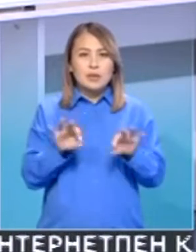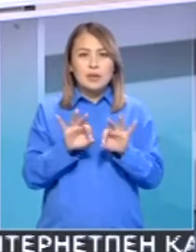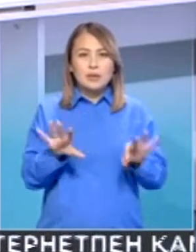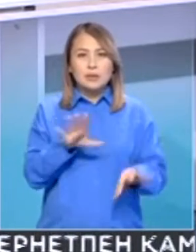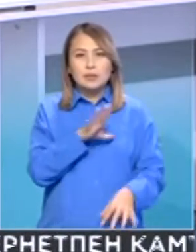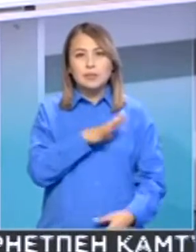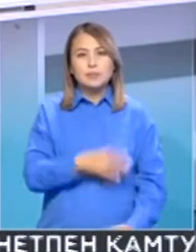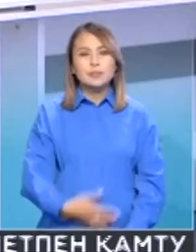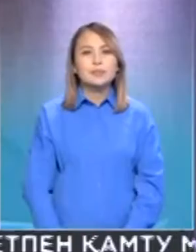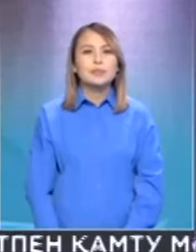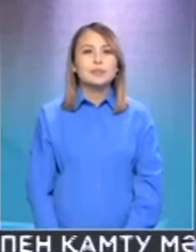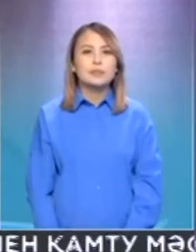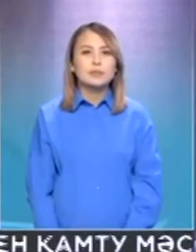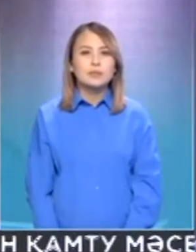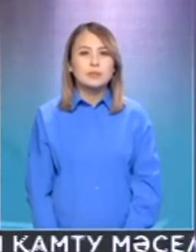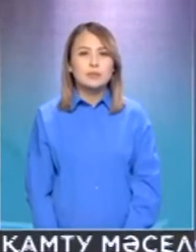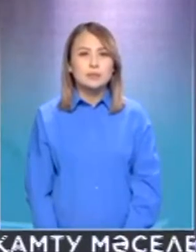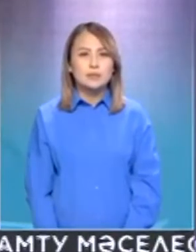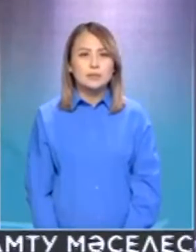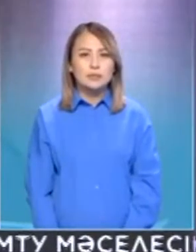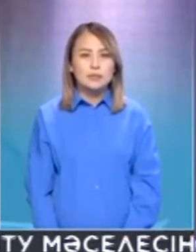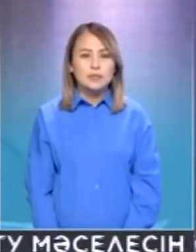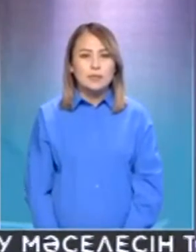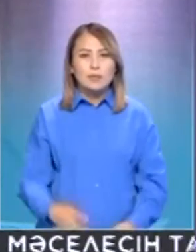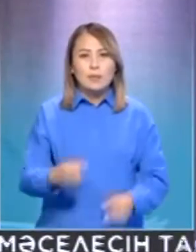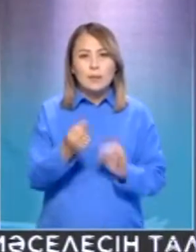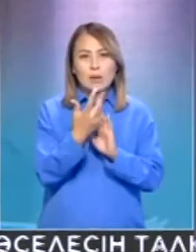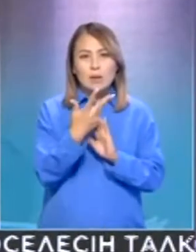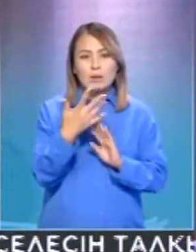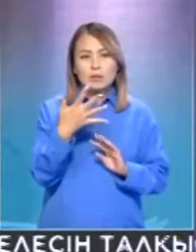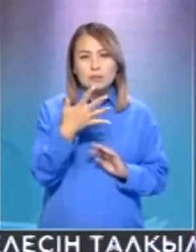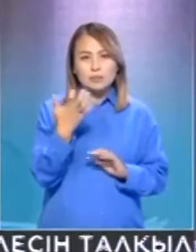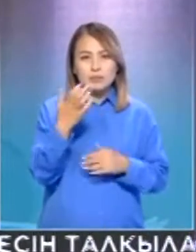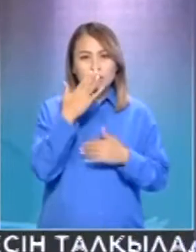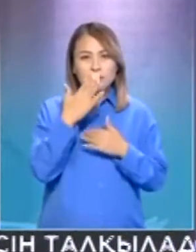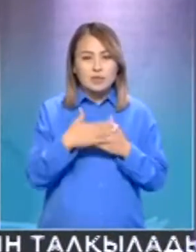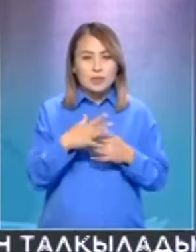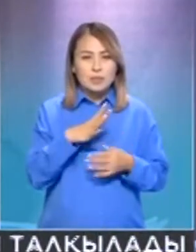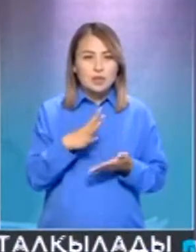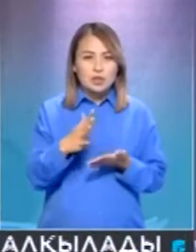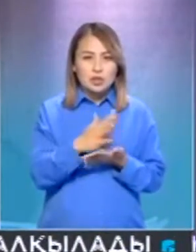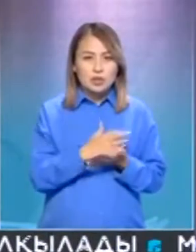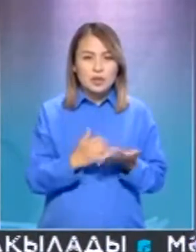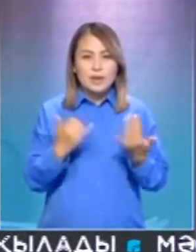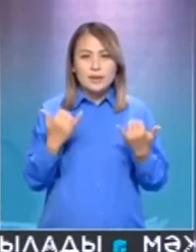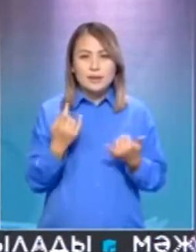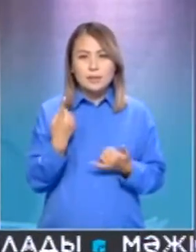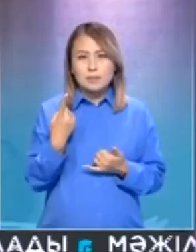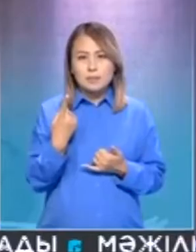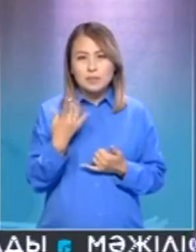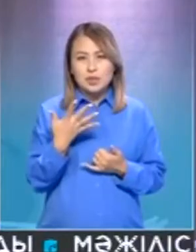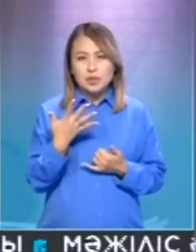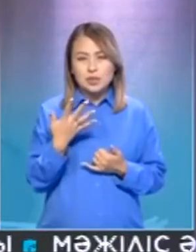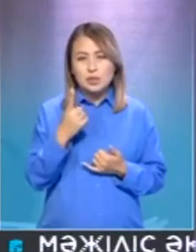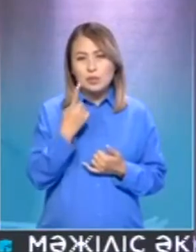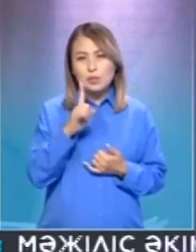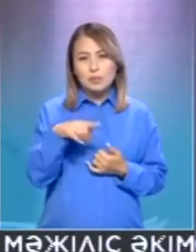айтты. Биылғы жылы 13,5 миллион тонна жинайтын болсақ, былтырғы жылдан қалған 1,5 миллион